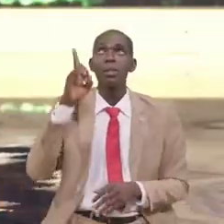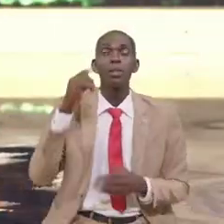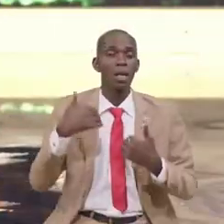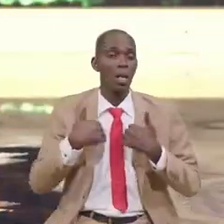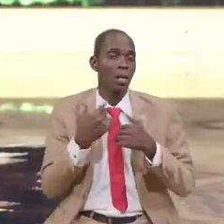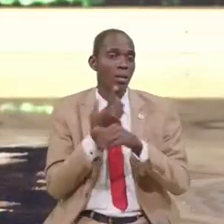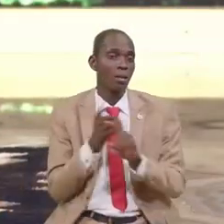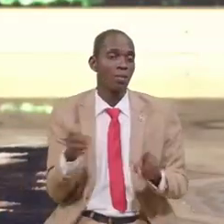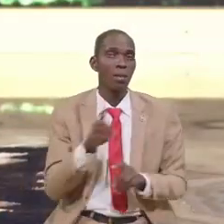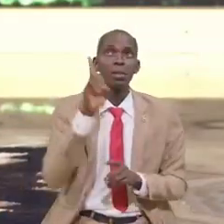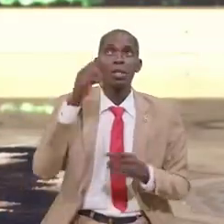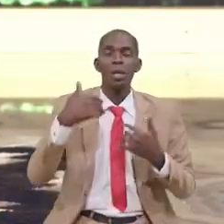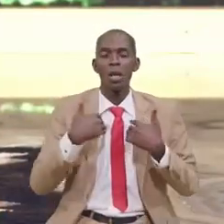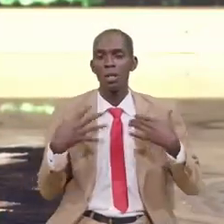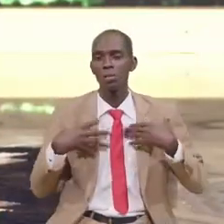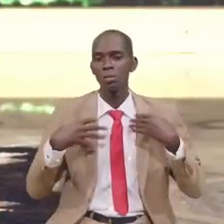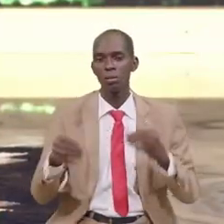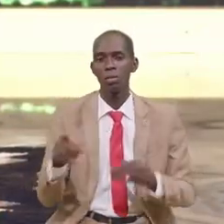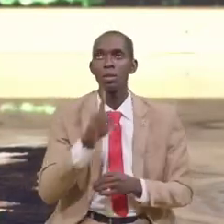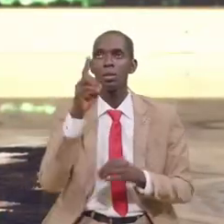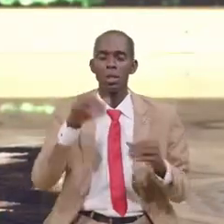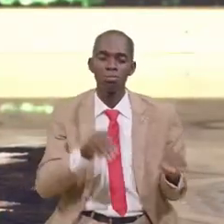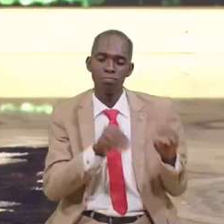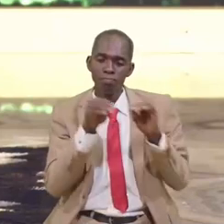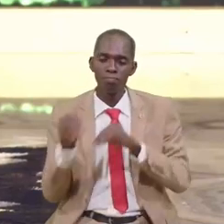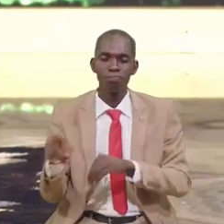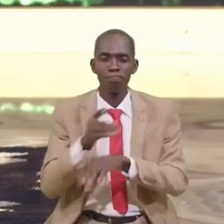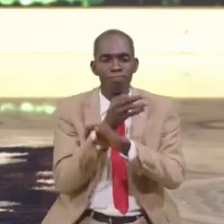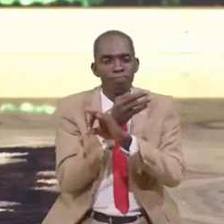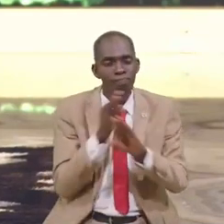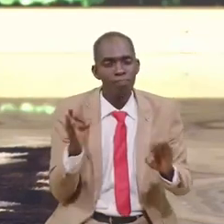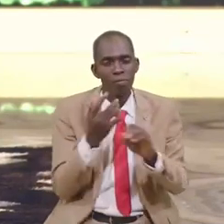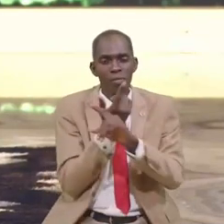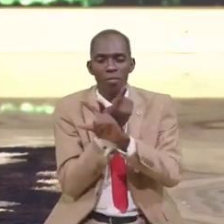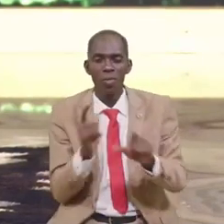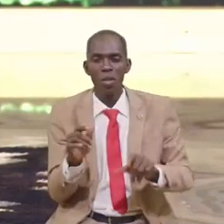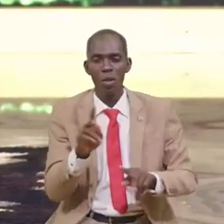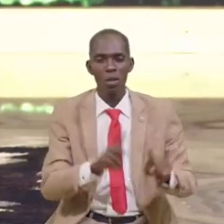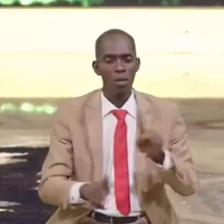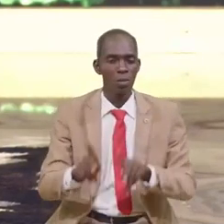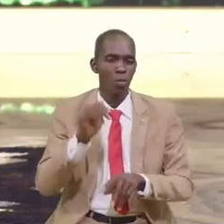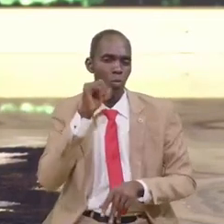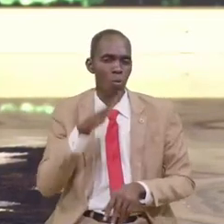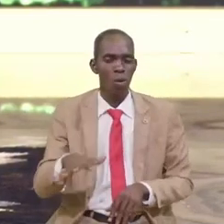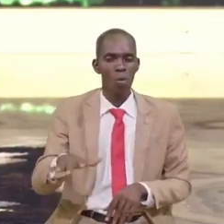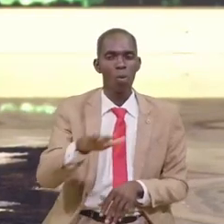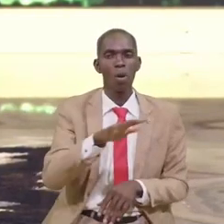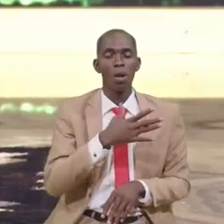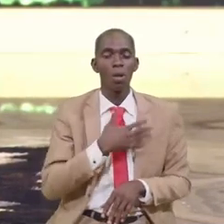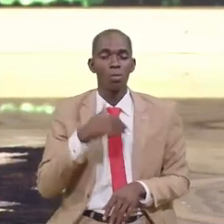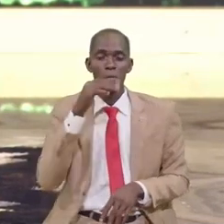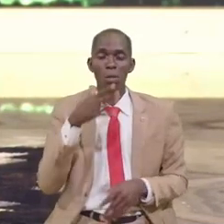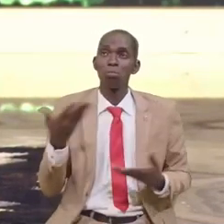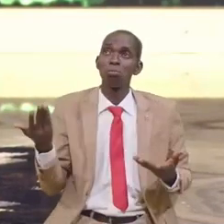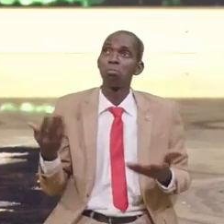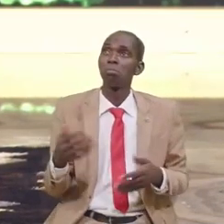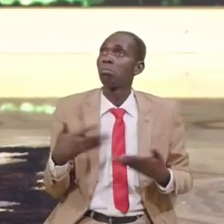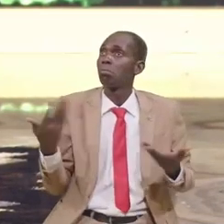a guéris, il les a affranchis, il les a libérés. Et puis ils n'ont pas dit, oui c'est